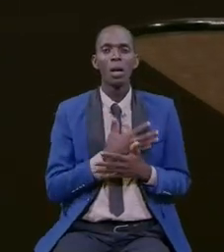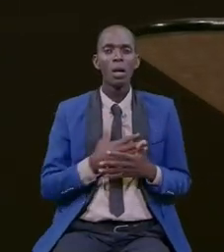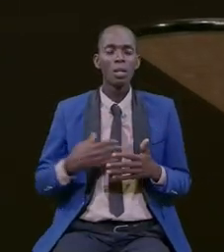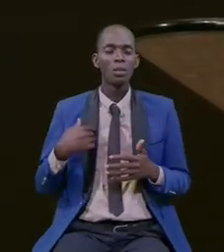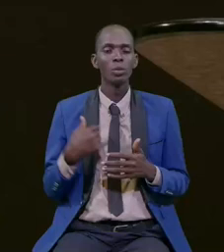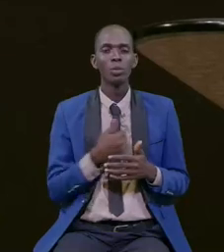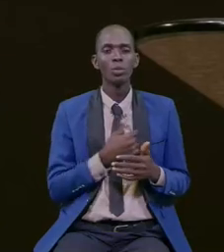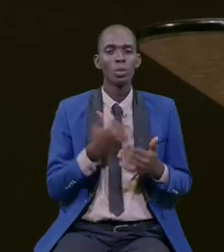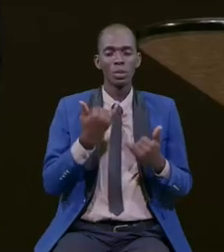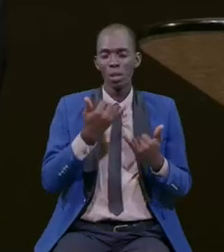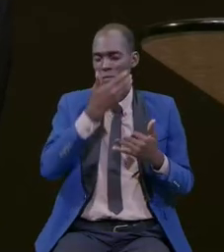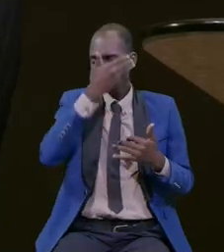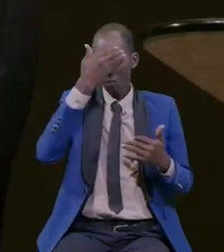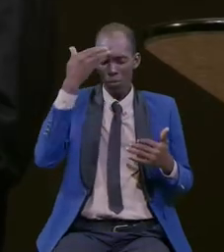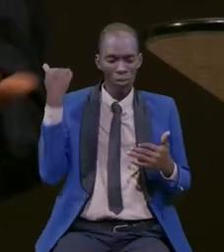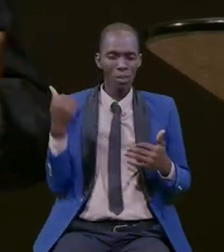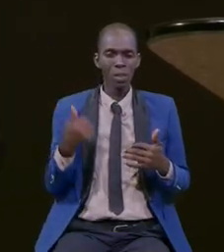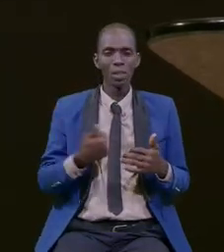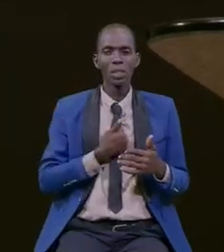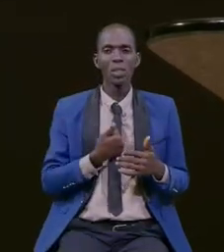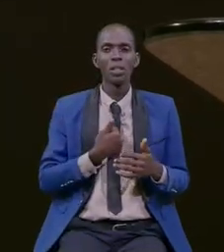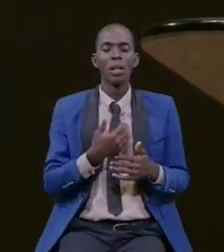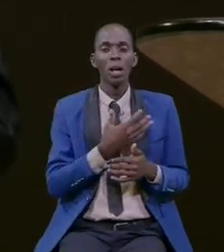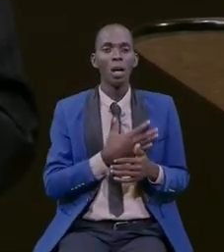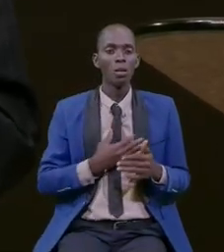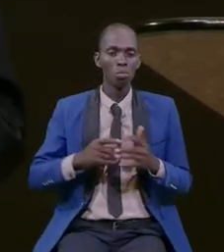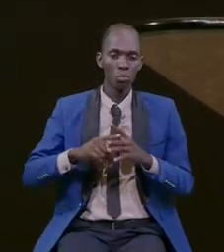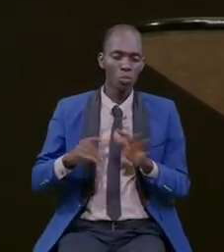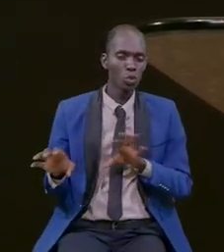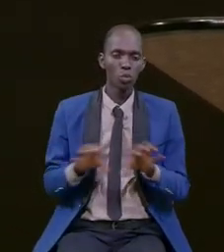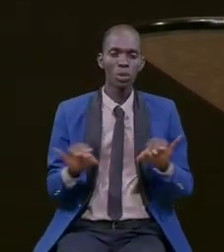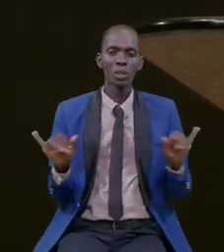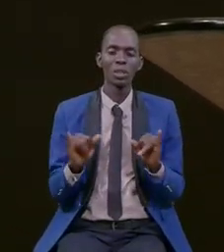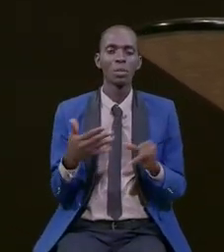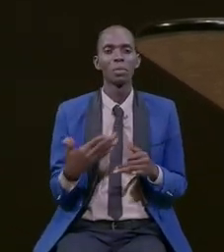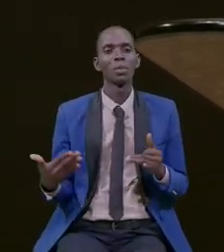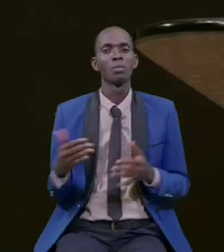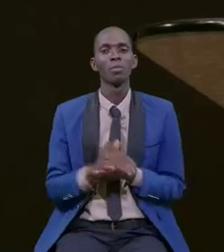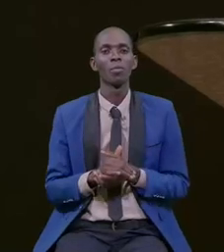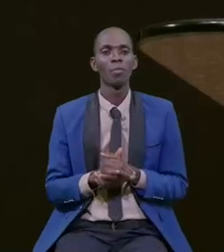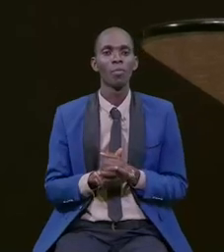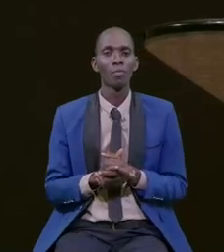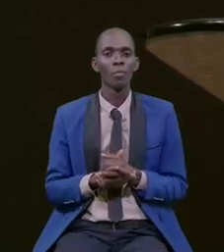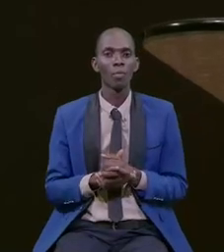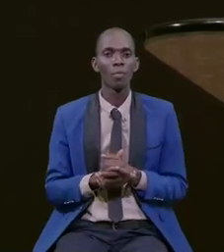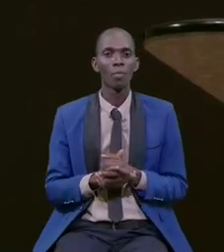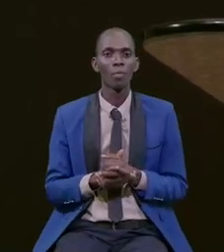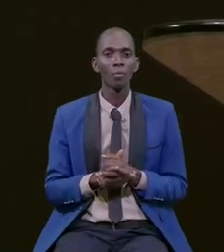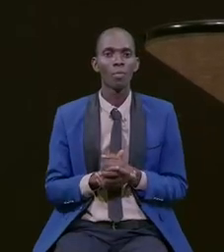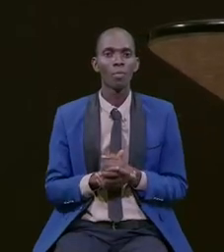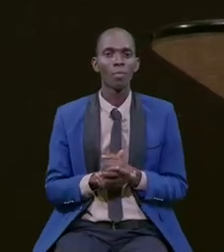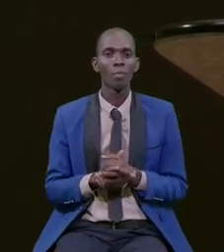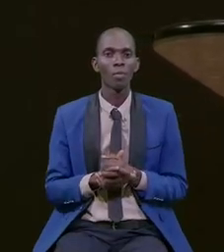menaçons de retour nous menaçons les gens peut-être que c'est des gens qui sont là ils ont une une posture de de